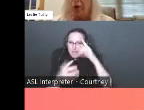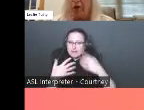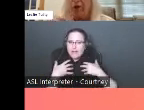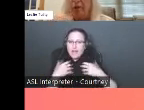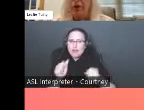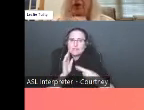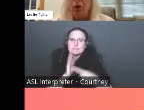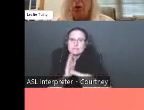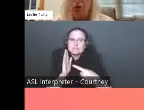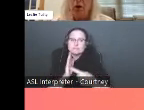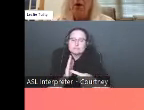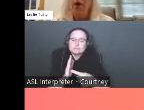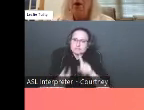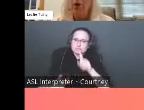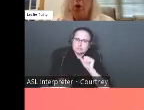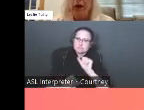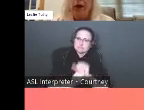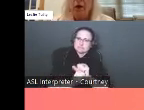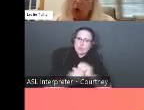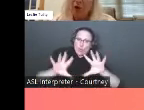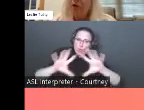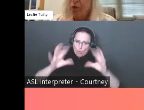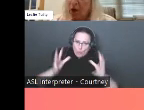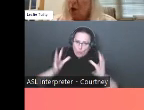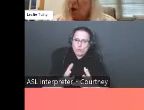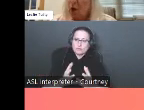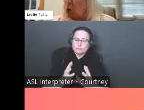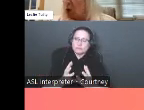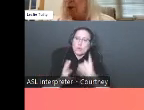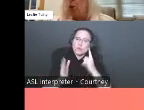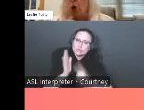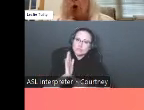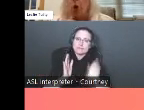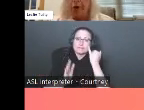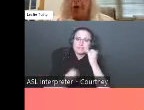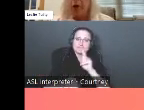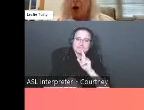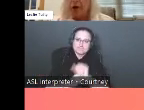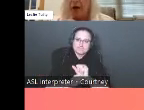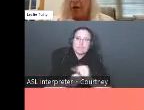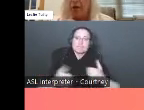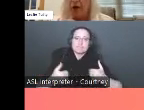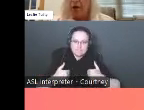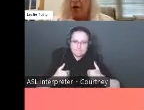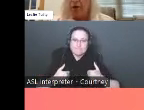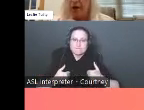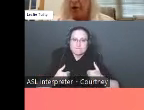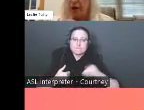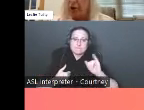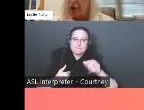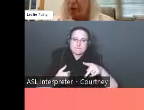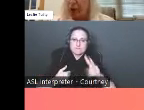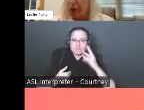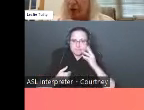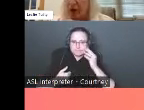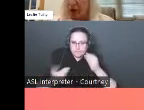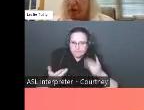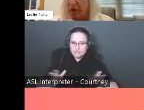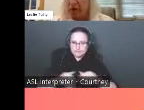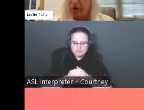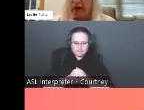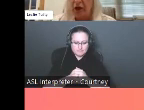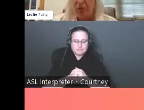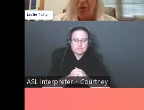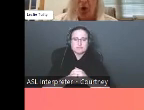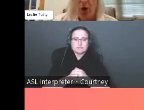sur sa santé mentale, ses symptômes, et ne tiennent pas compte, ne voient